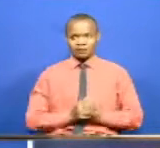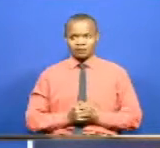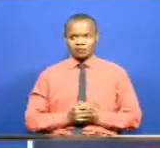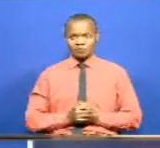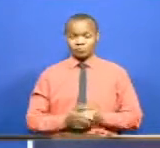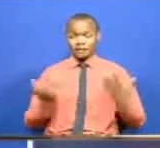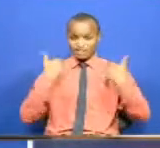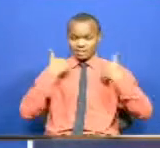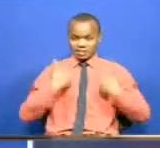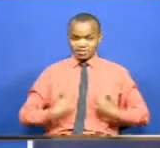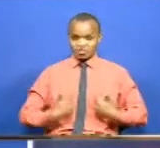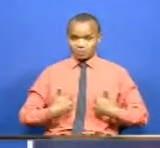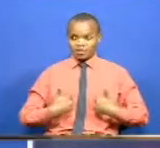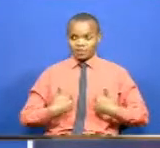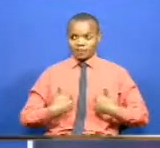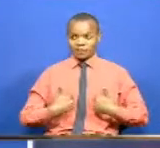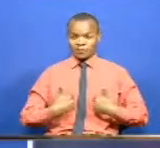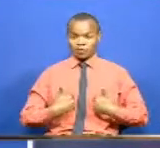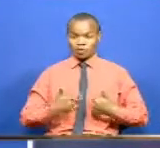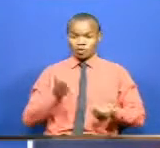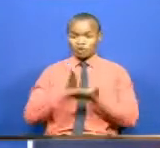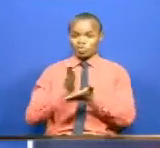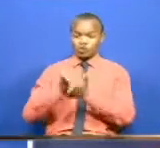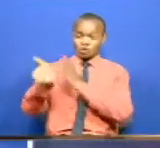Mimi nimeinuliwa na Mungu